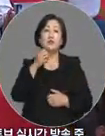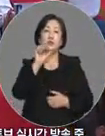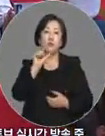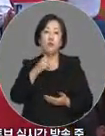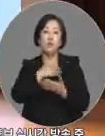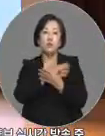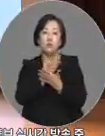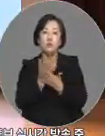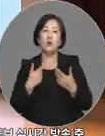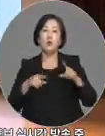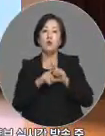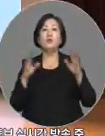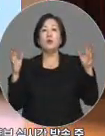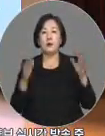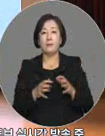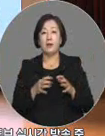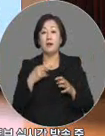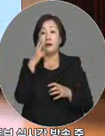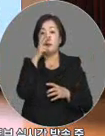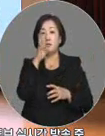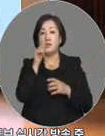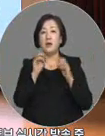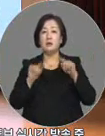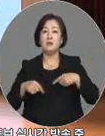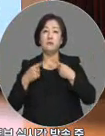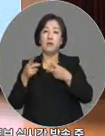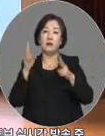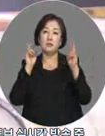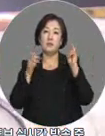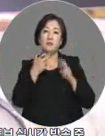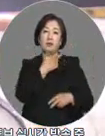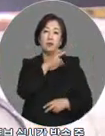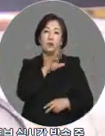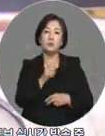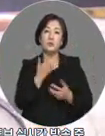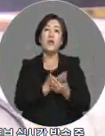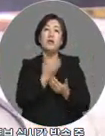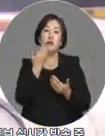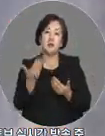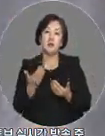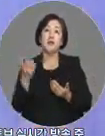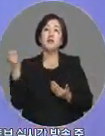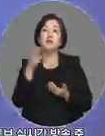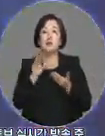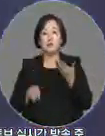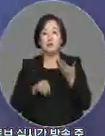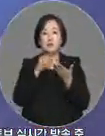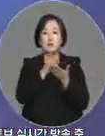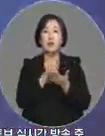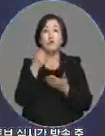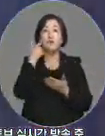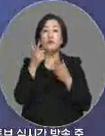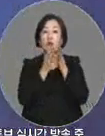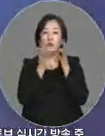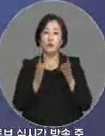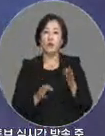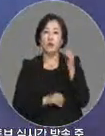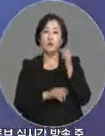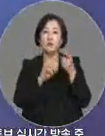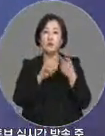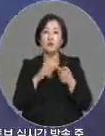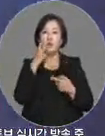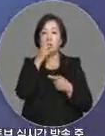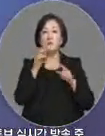포함한 포괄검사를 받고 참여 사업장 17곳 내에서 이직하거나 재취업한다면 6개월 동안은 기존에